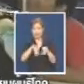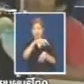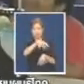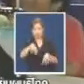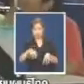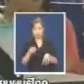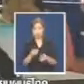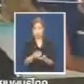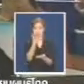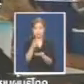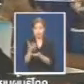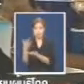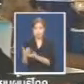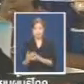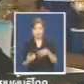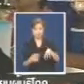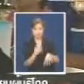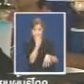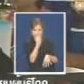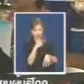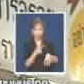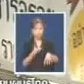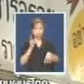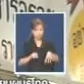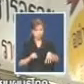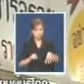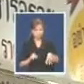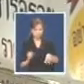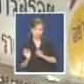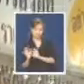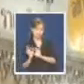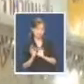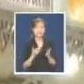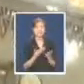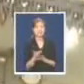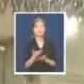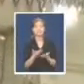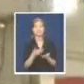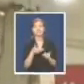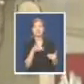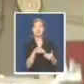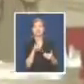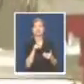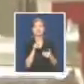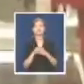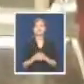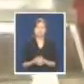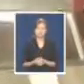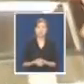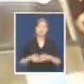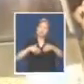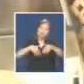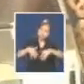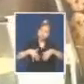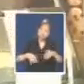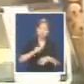ทางเลือกในการที่จะซื้อนะครับก็อยากเห็นหนึ่งน้องฟ้า 1ชุมชนเลยนะทรงฟ้าในชุมชนจะมีร้านนางฟ้า